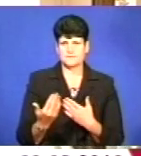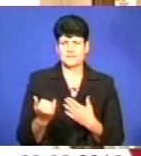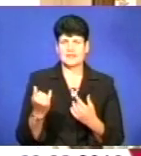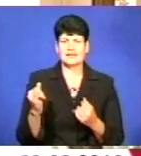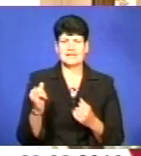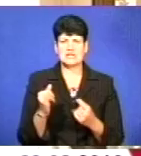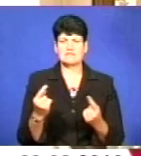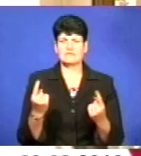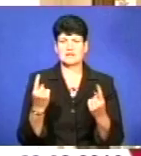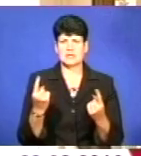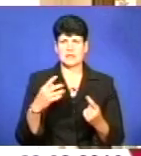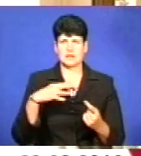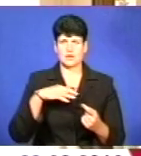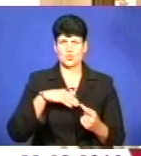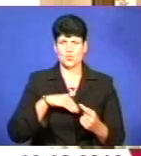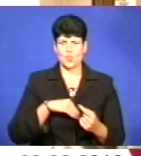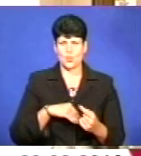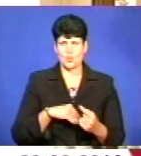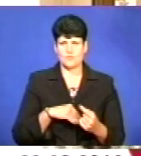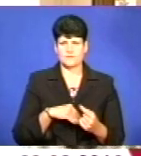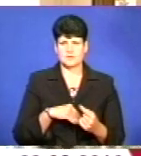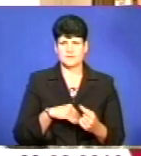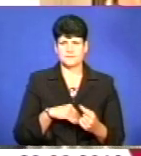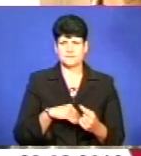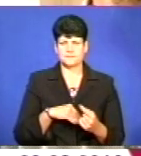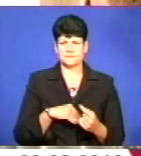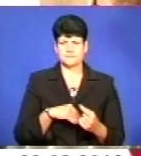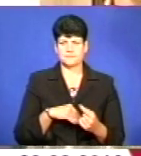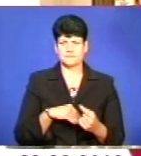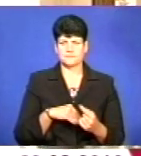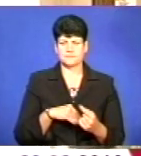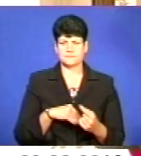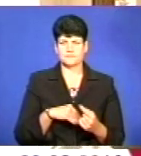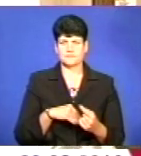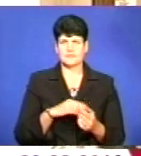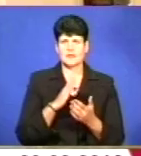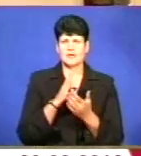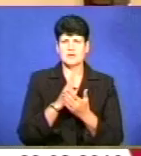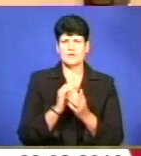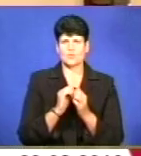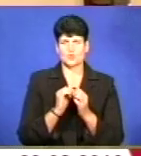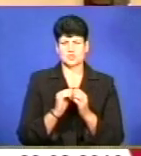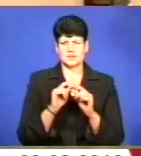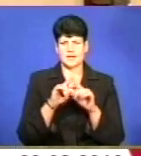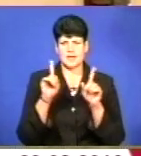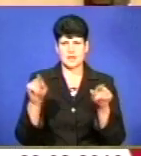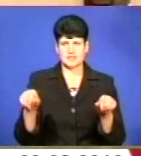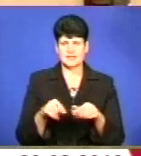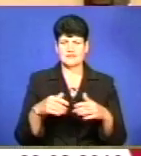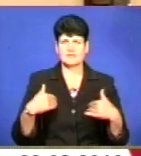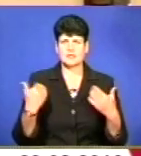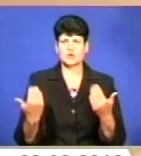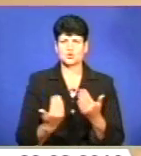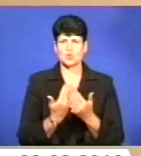велика духовна така струна пульсує чутно в кожній картині. Вітали Богдана Ткачика із